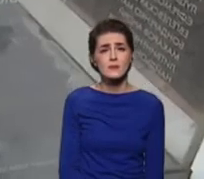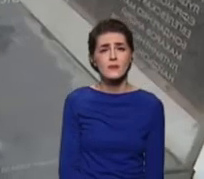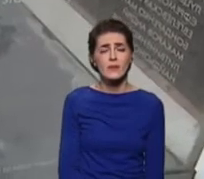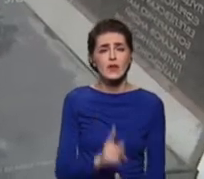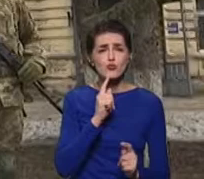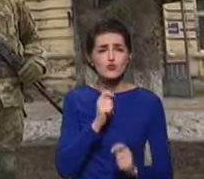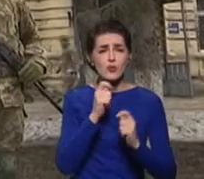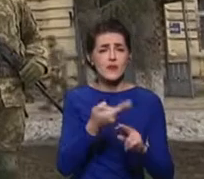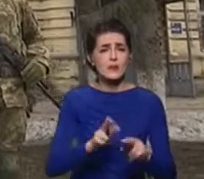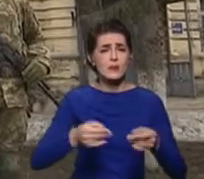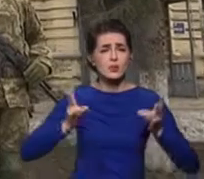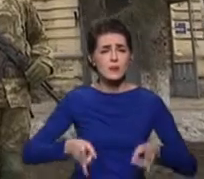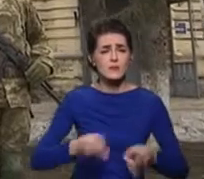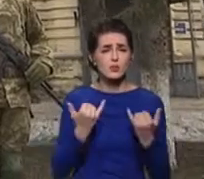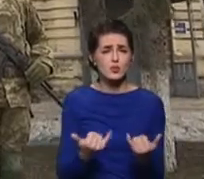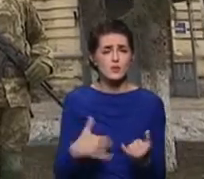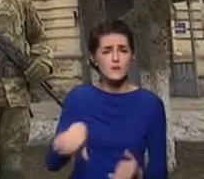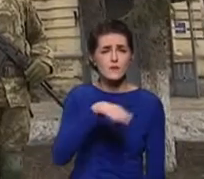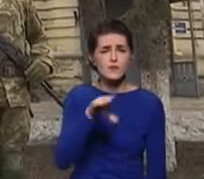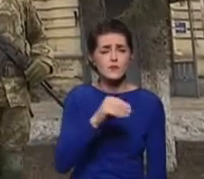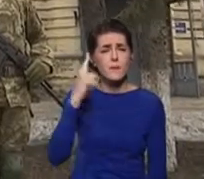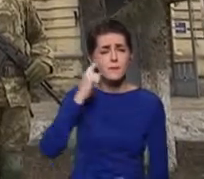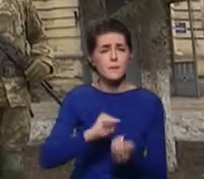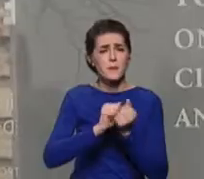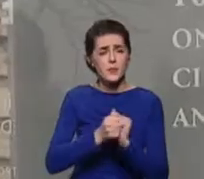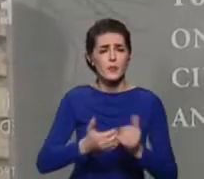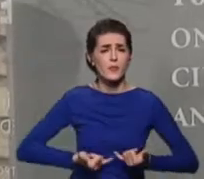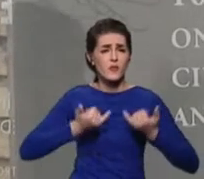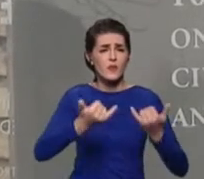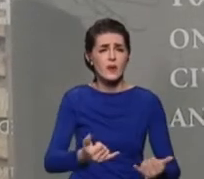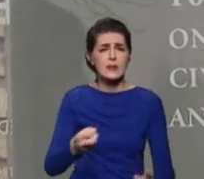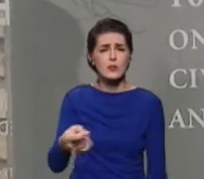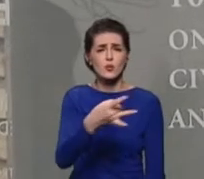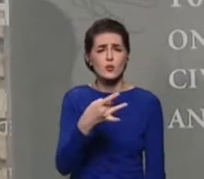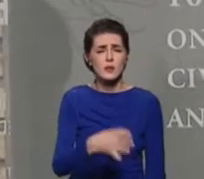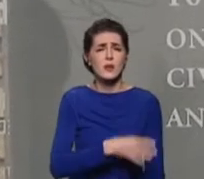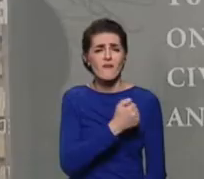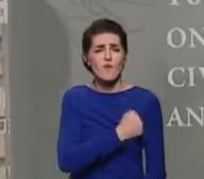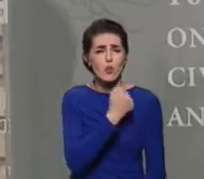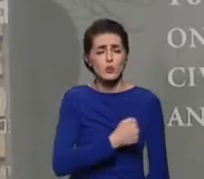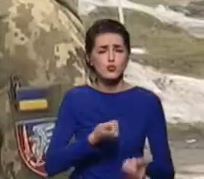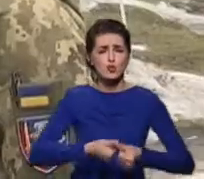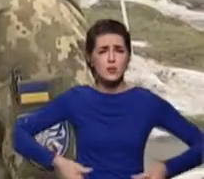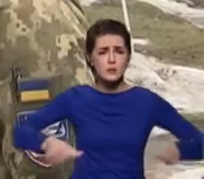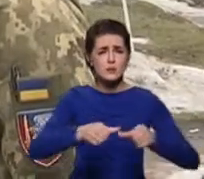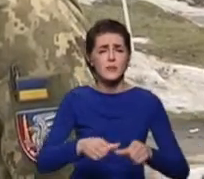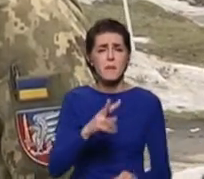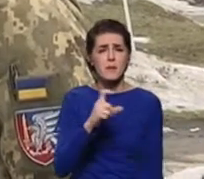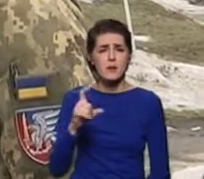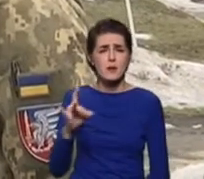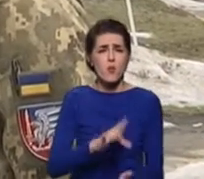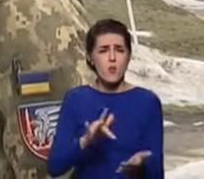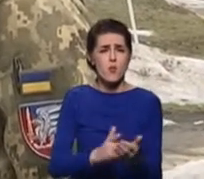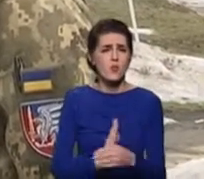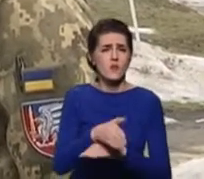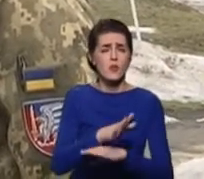Жертв тієї трагедії сьогодні вшанували на території однієї з військових частин. Мера міста на заході не